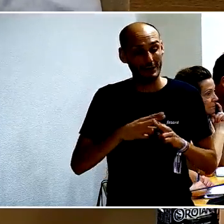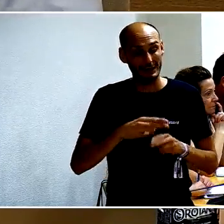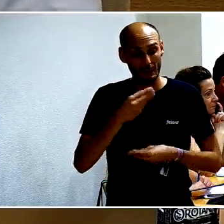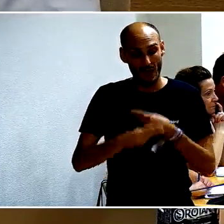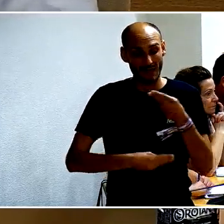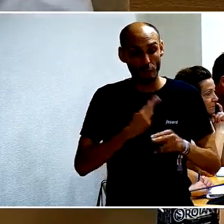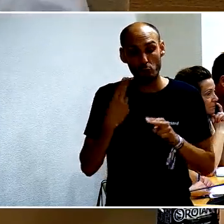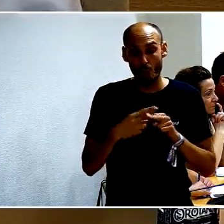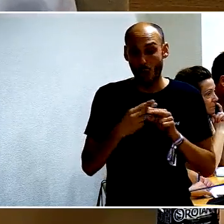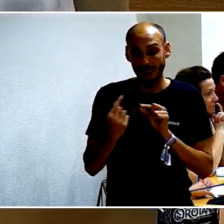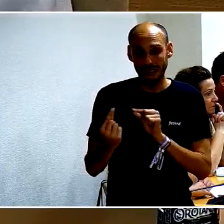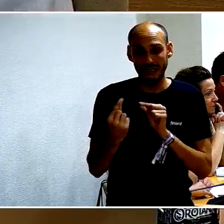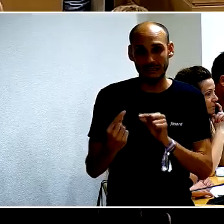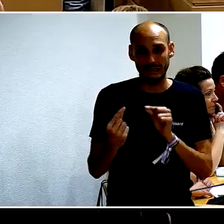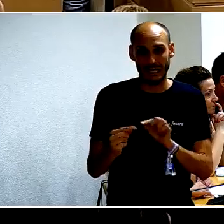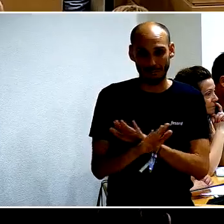estamos haciendo política.